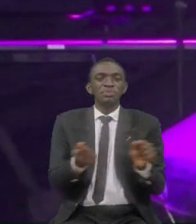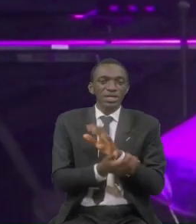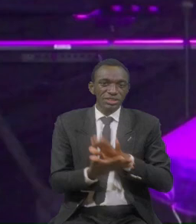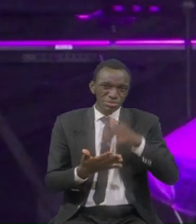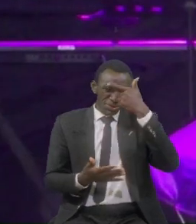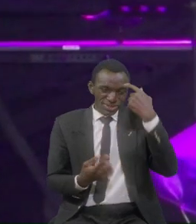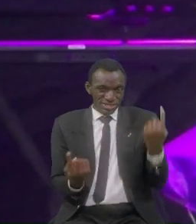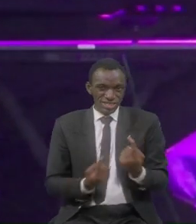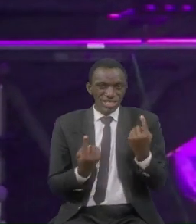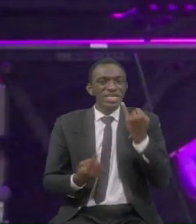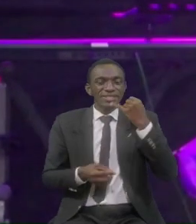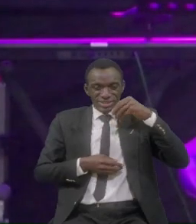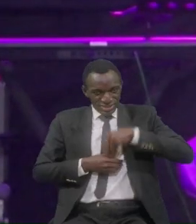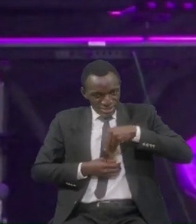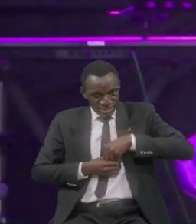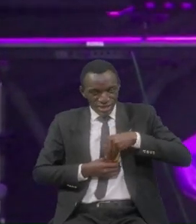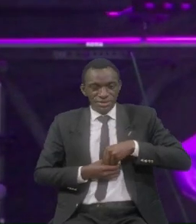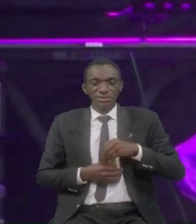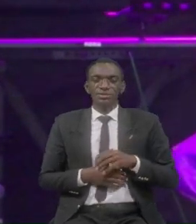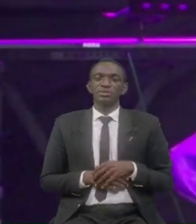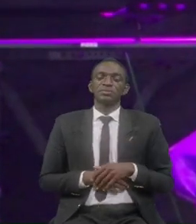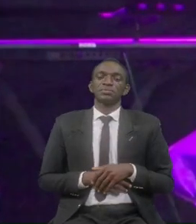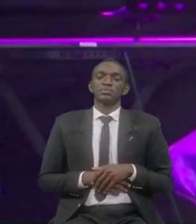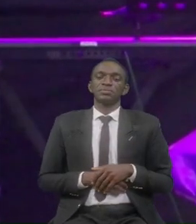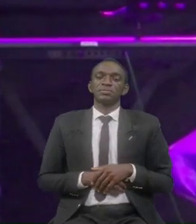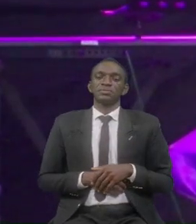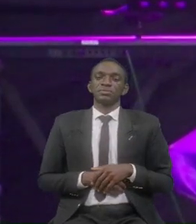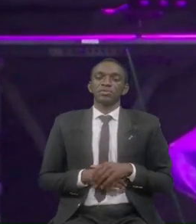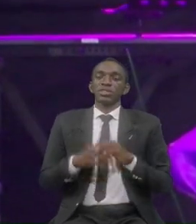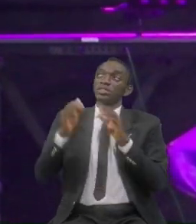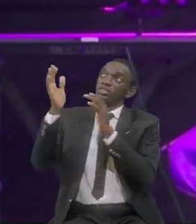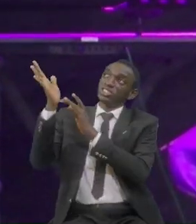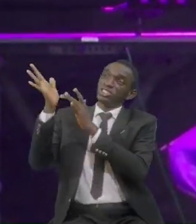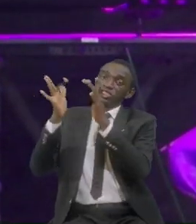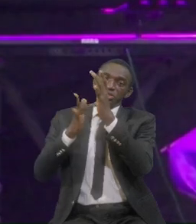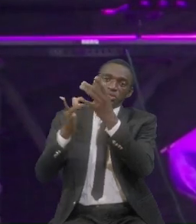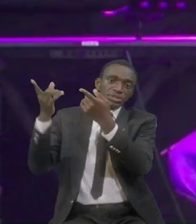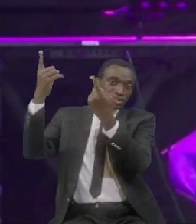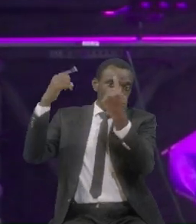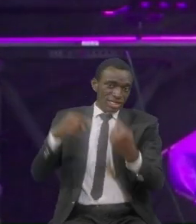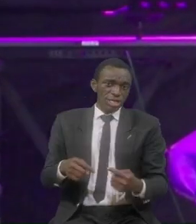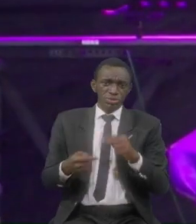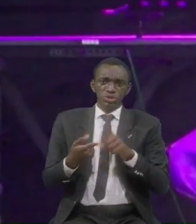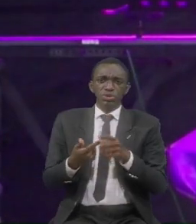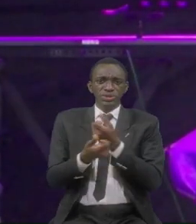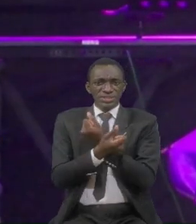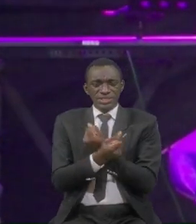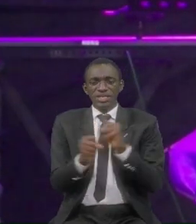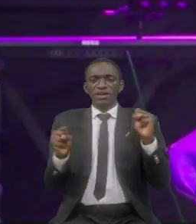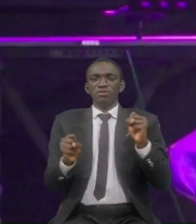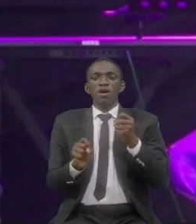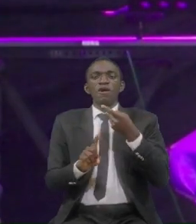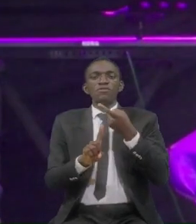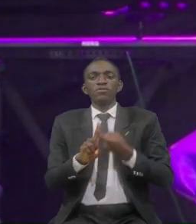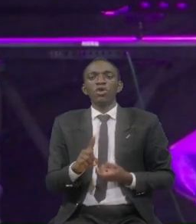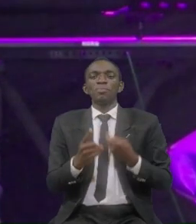kay napang sala, wala pa nakagawas, mamatay gihapon ta. But Jesus came to save from the sin that will